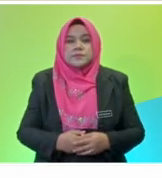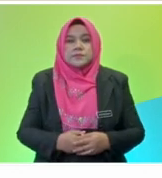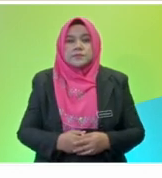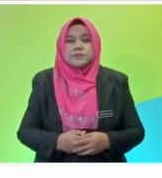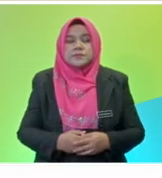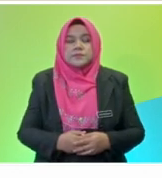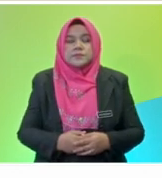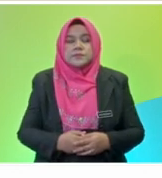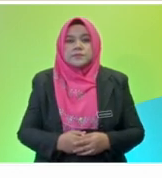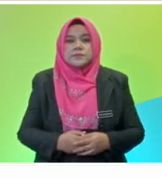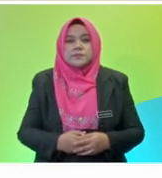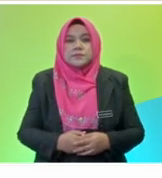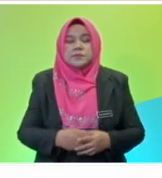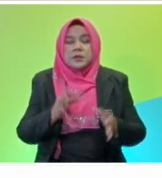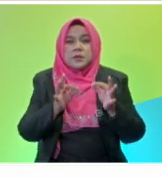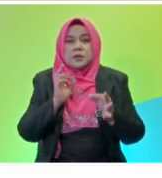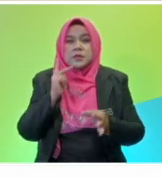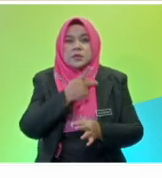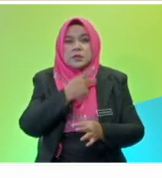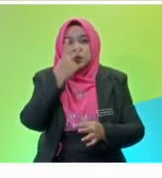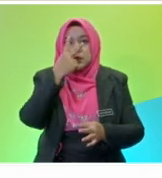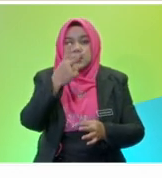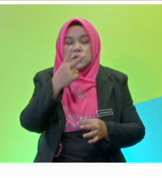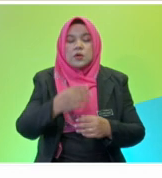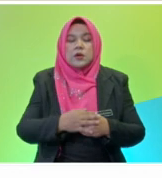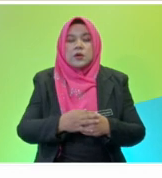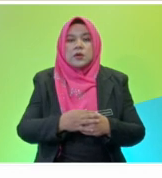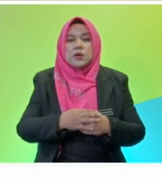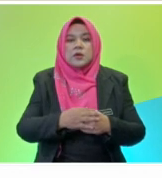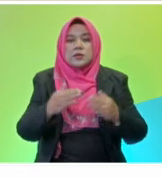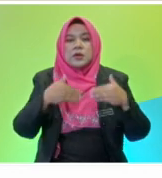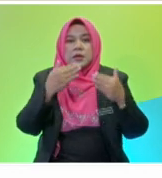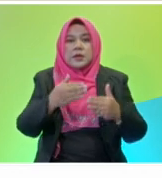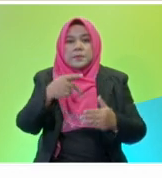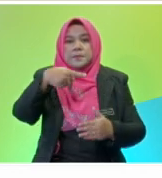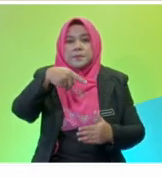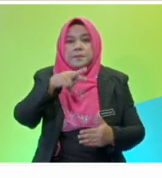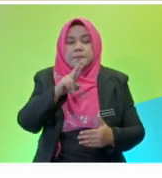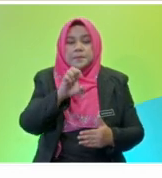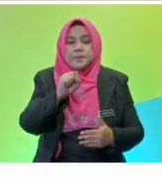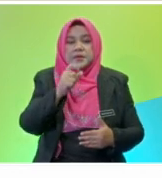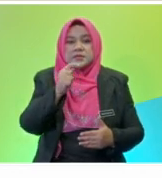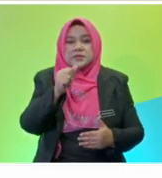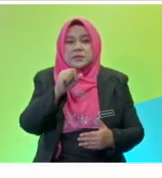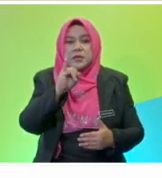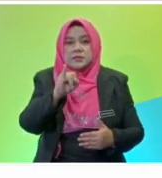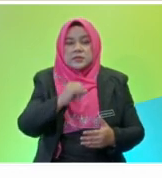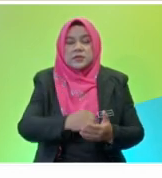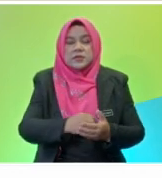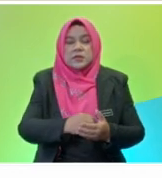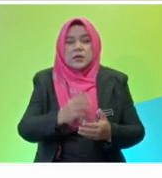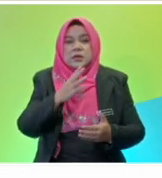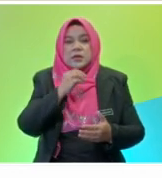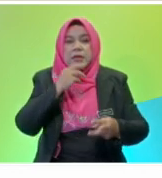kalau kita tengok standar prestasi untuk tafsiran dimana yang pertama menerima etika persembahan dalam nilai murni